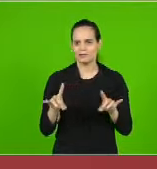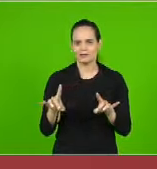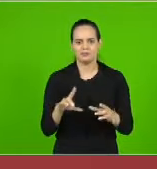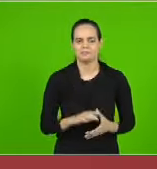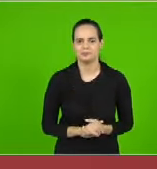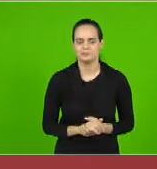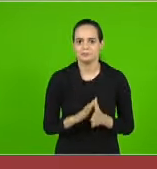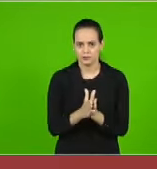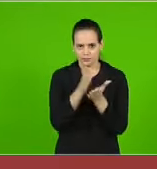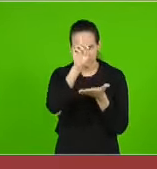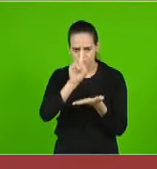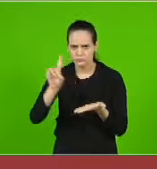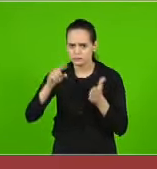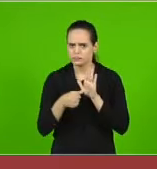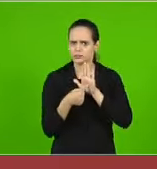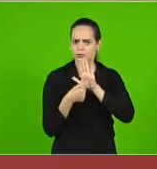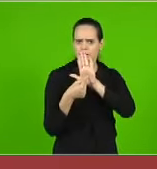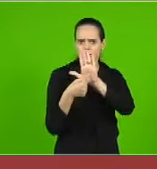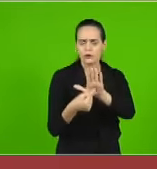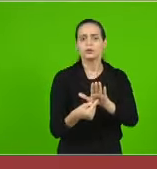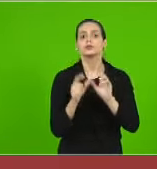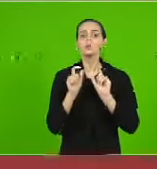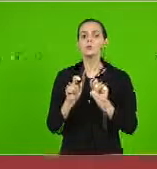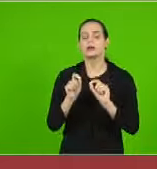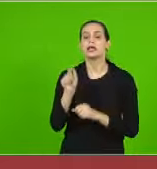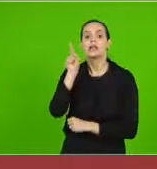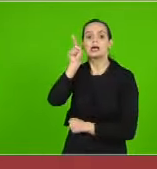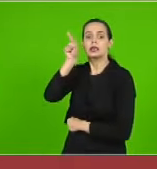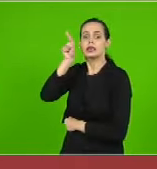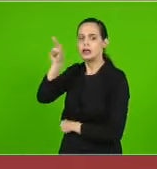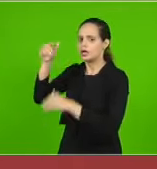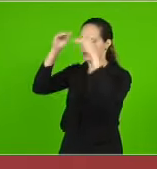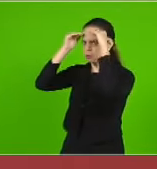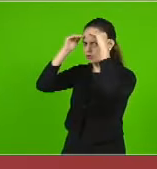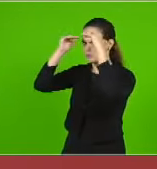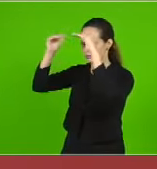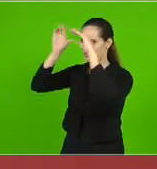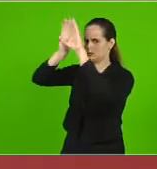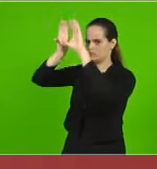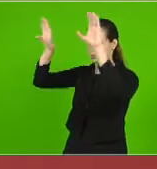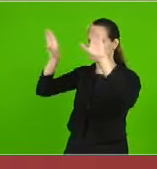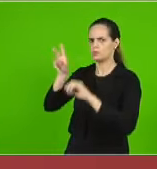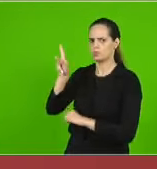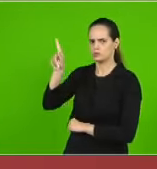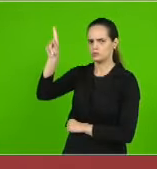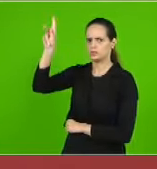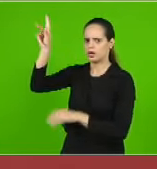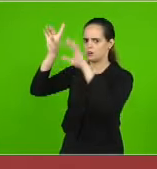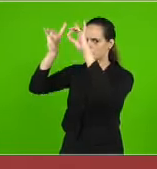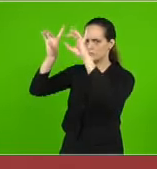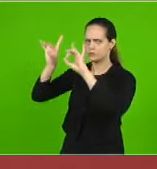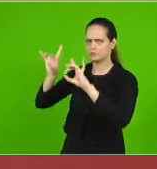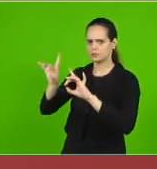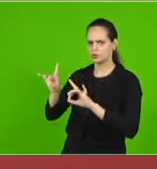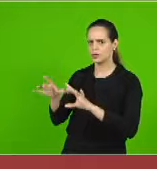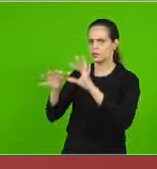оно очень, очень важно. Когда говорится об этом моменте безмолвия на